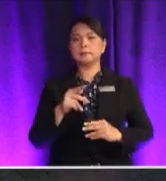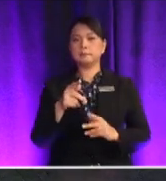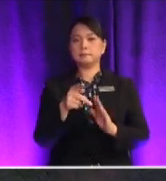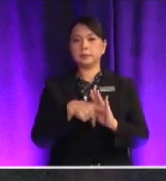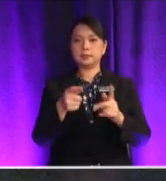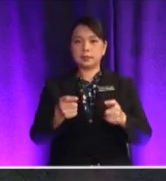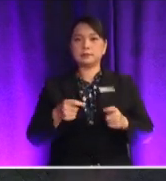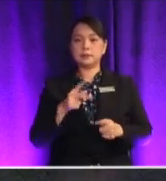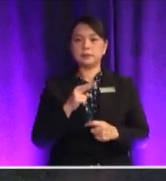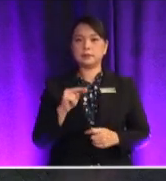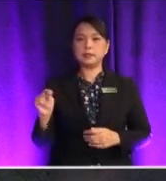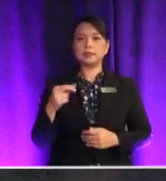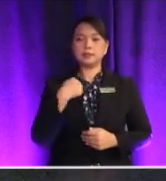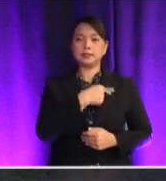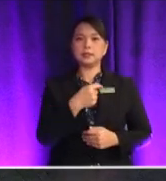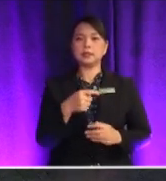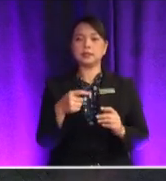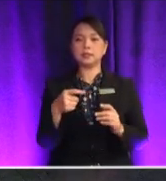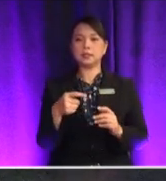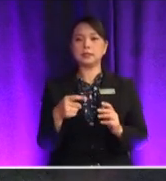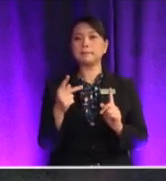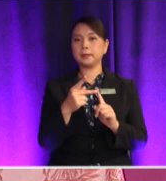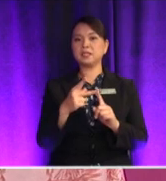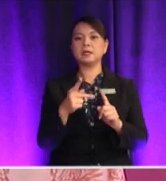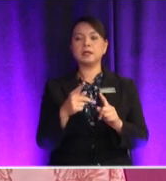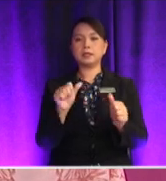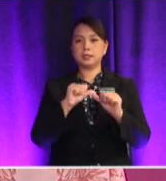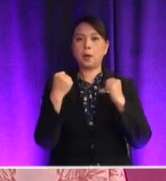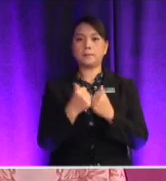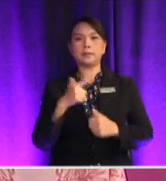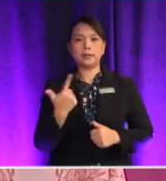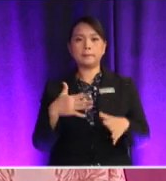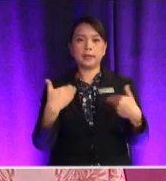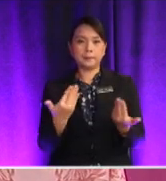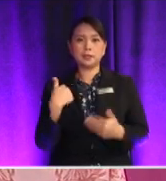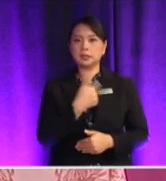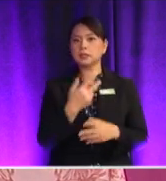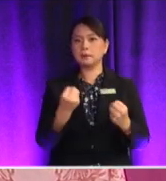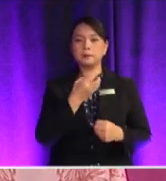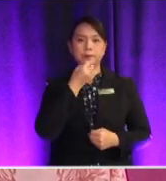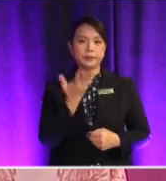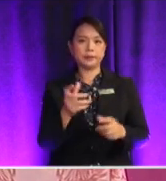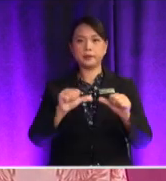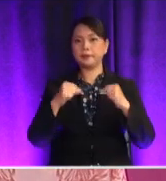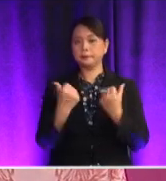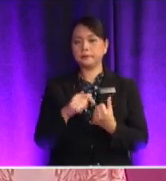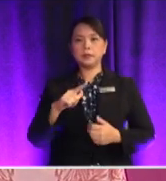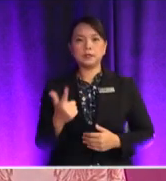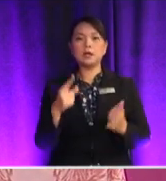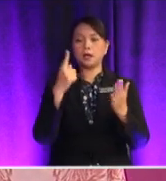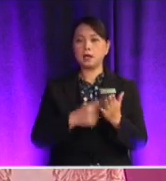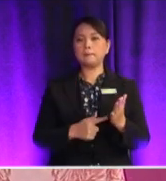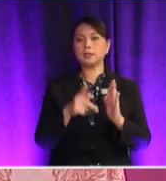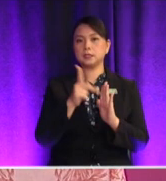kepada kaum-kaum yang lain. Jadi macam mana kita nak memberi tahu kaum lain apa keistimewaan kaum